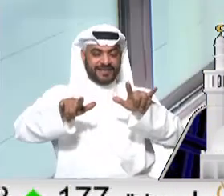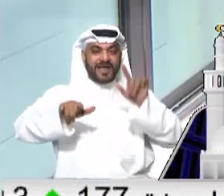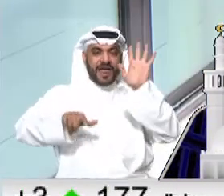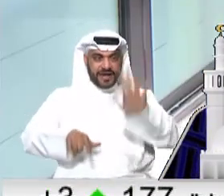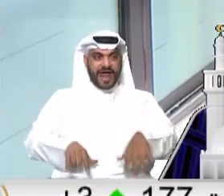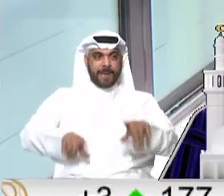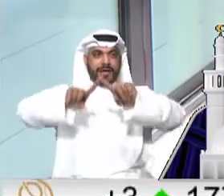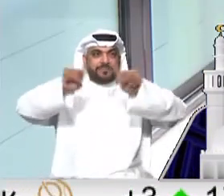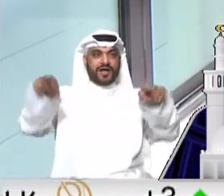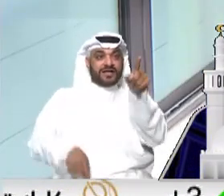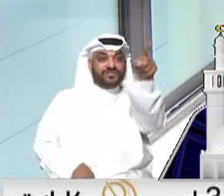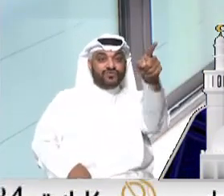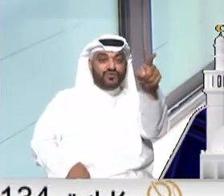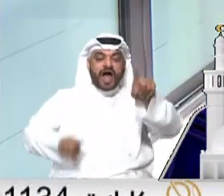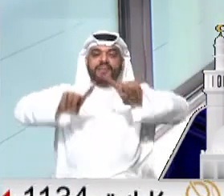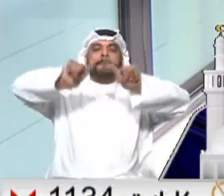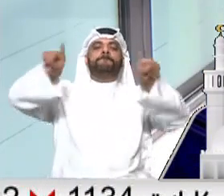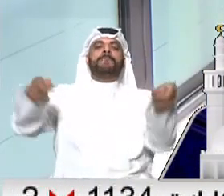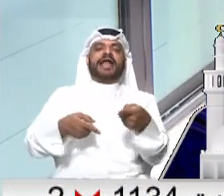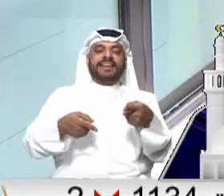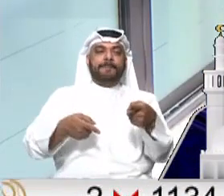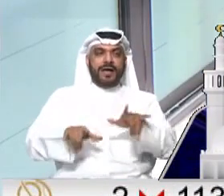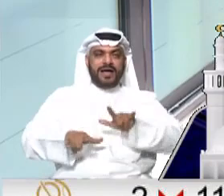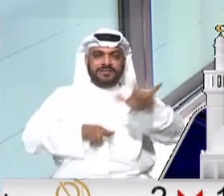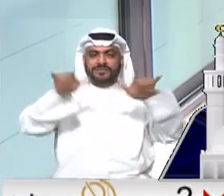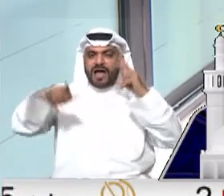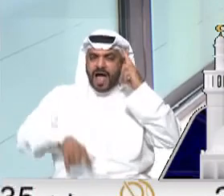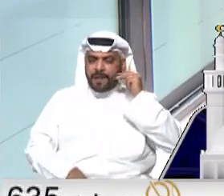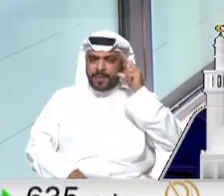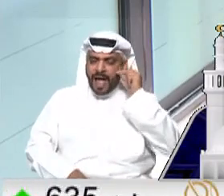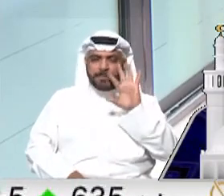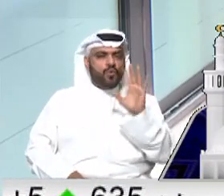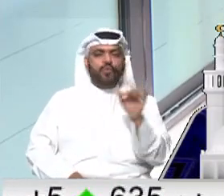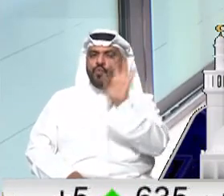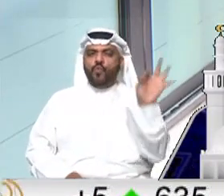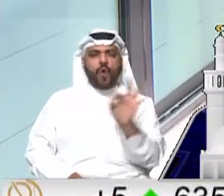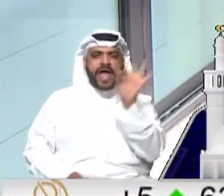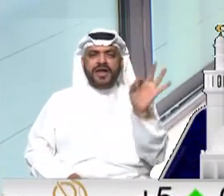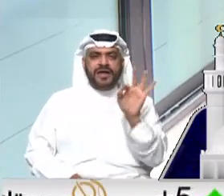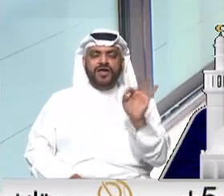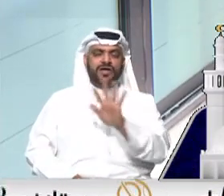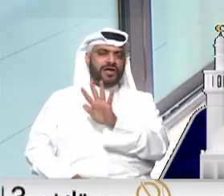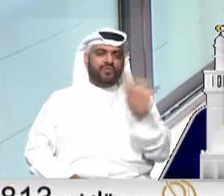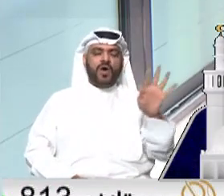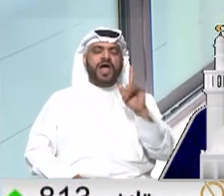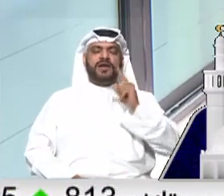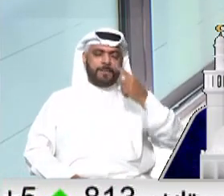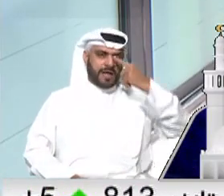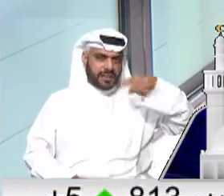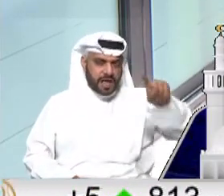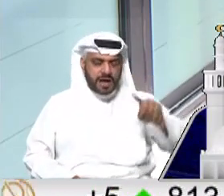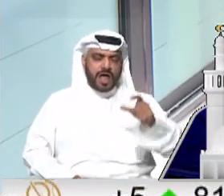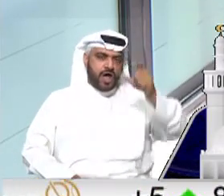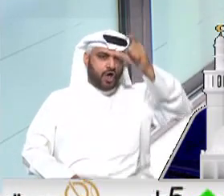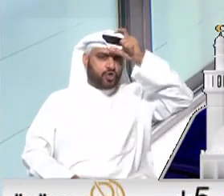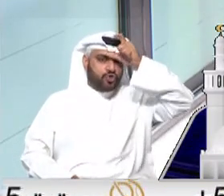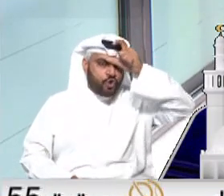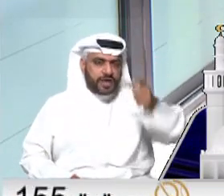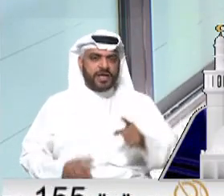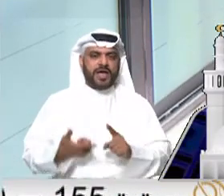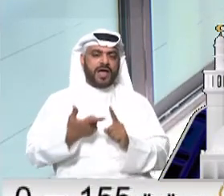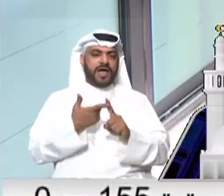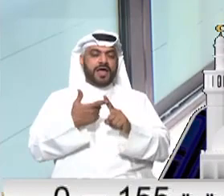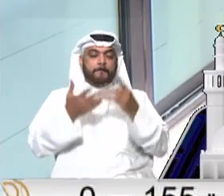خفت شوي وجهه السفر على اوروبا اكثر الناس عم تركز يعني على شرق اسيا وعلى تركيا وعلى الدول